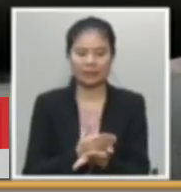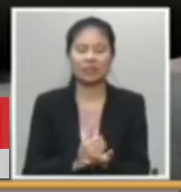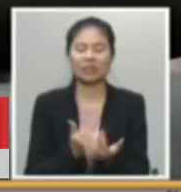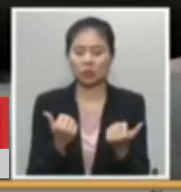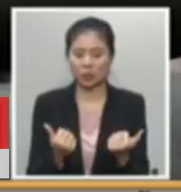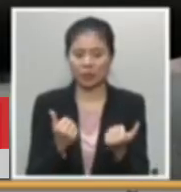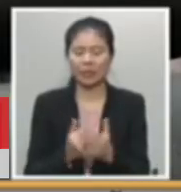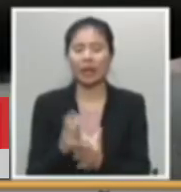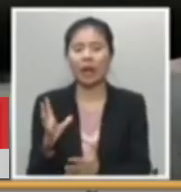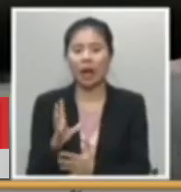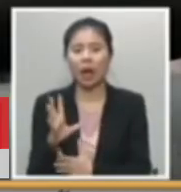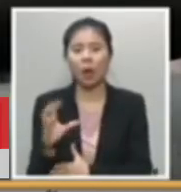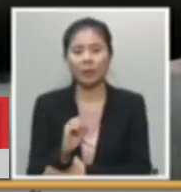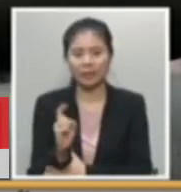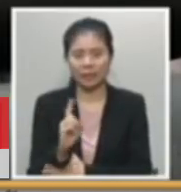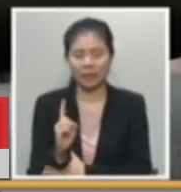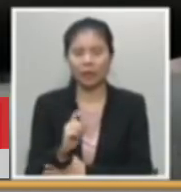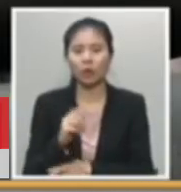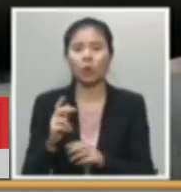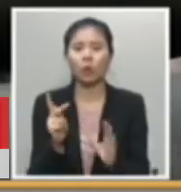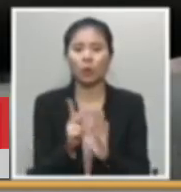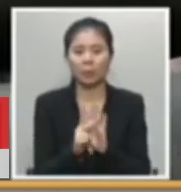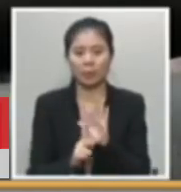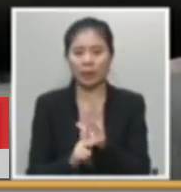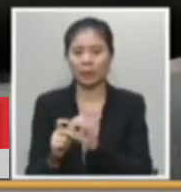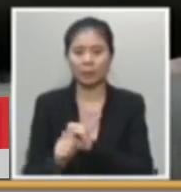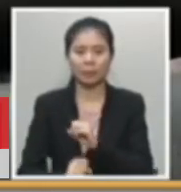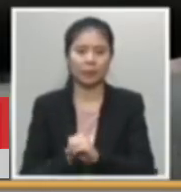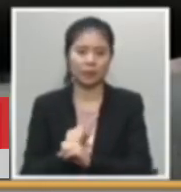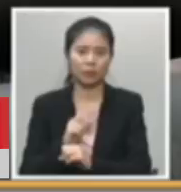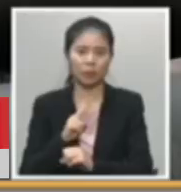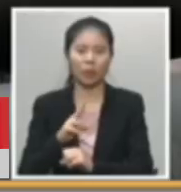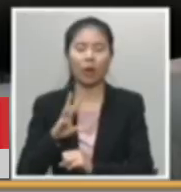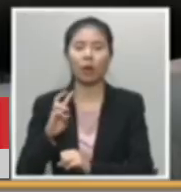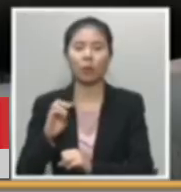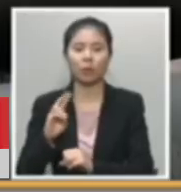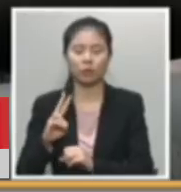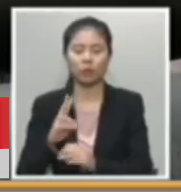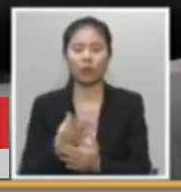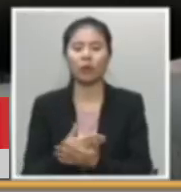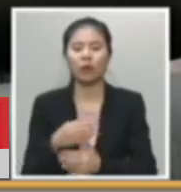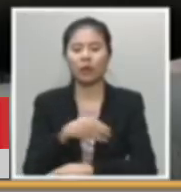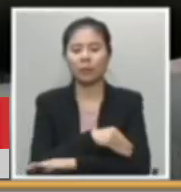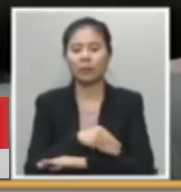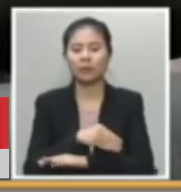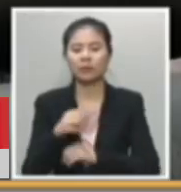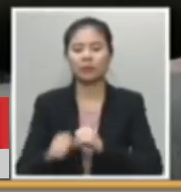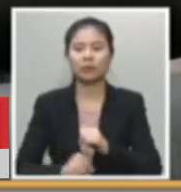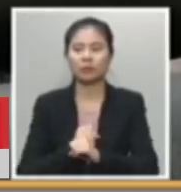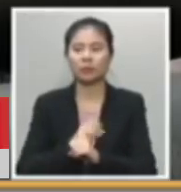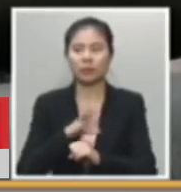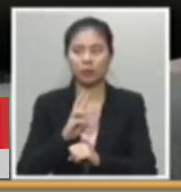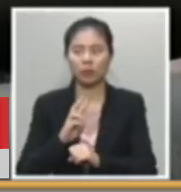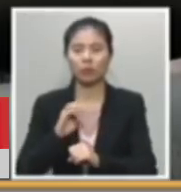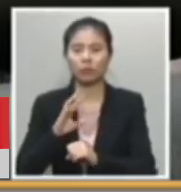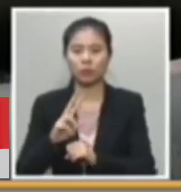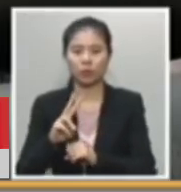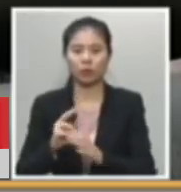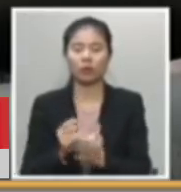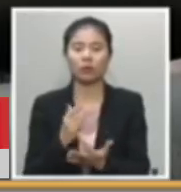ามาจากกฎหมายเดิมคือกฎหมายปี62พระราชบัญญัติงบประมาณรายจ่ายปี62เอามาใช้